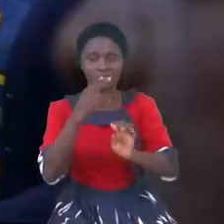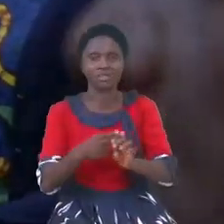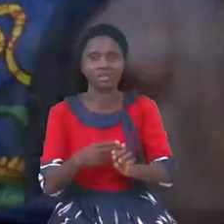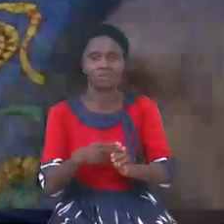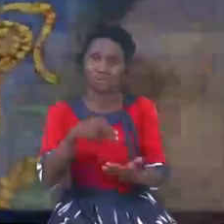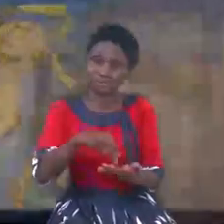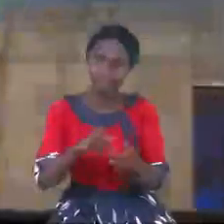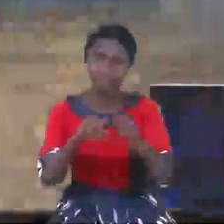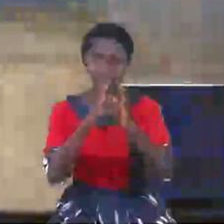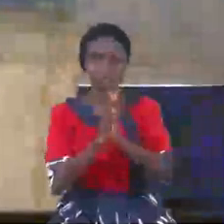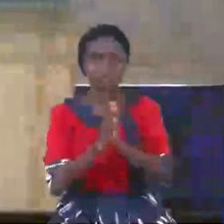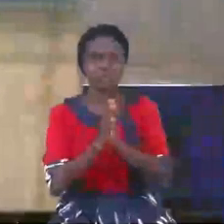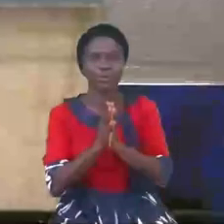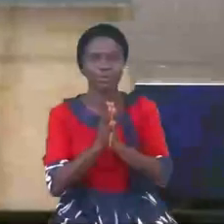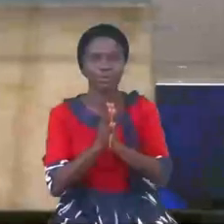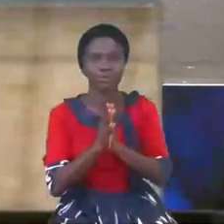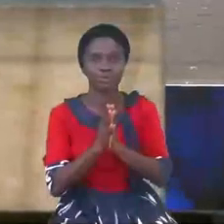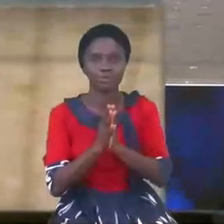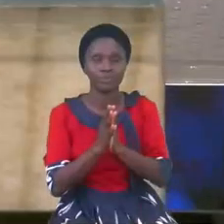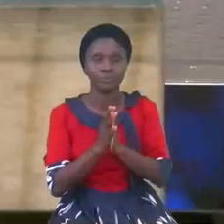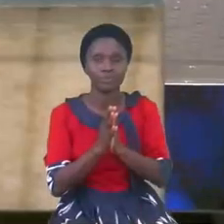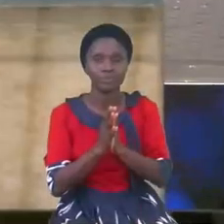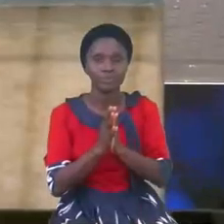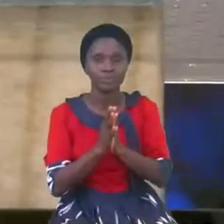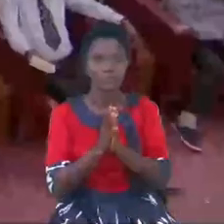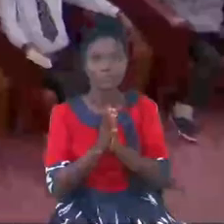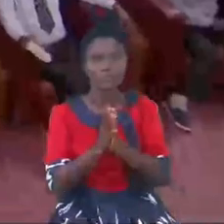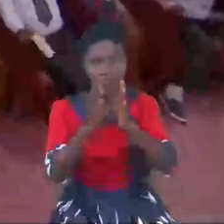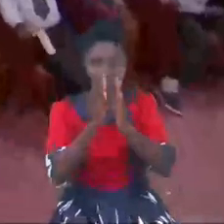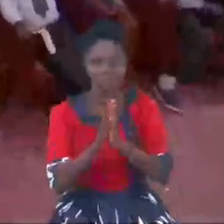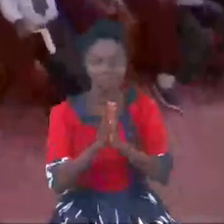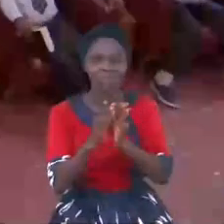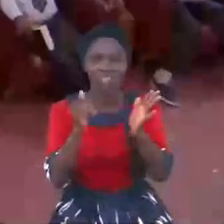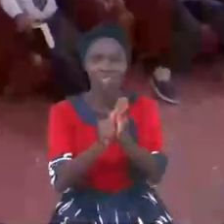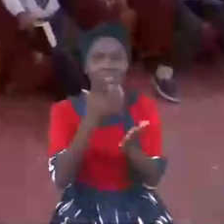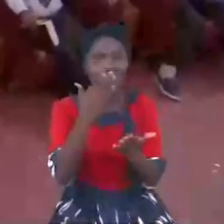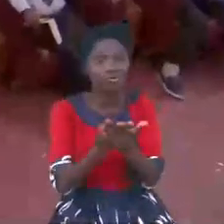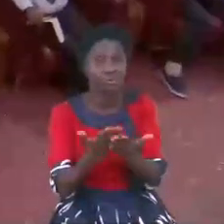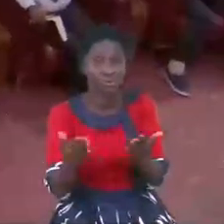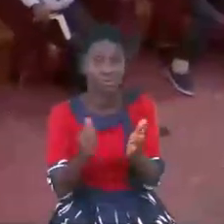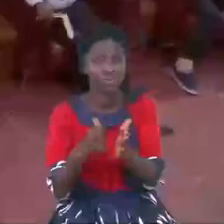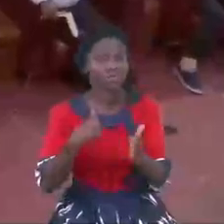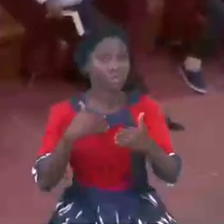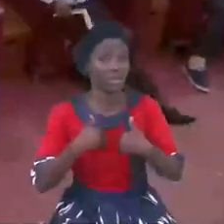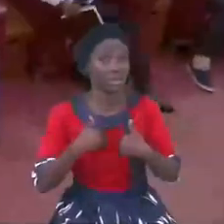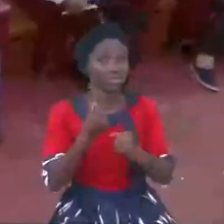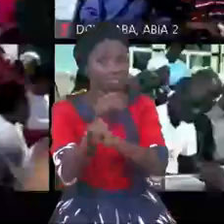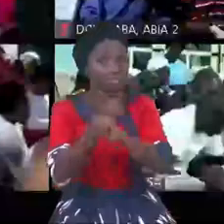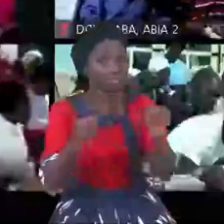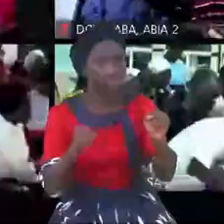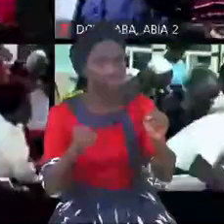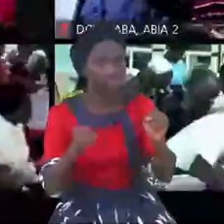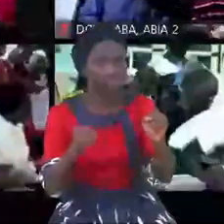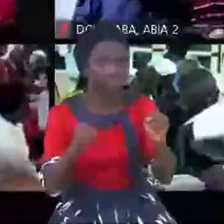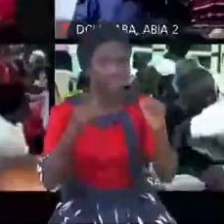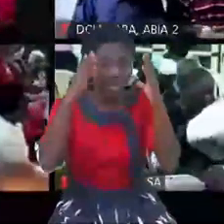Tenons-nous debout maintenant et parlons au Seigneur. La bonne chose que nous avons, le salut, les